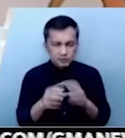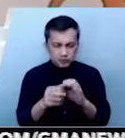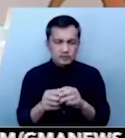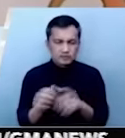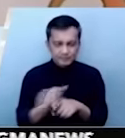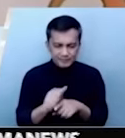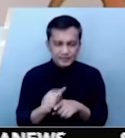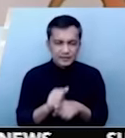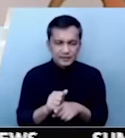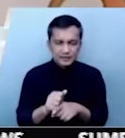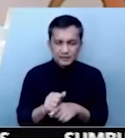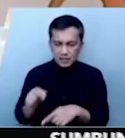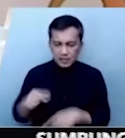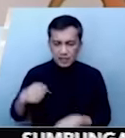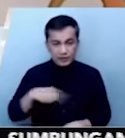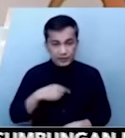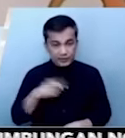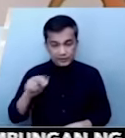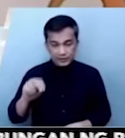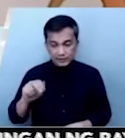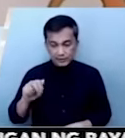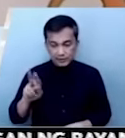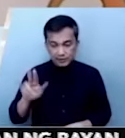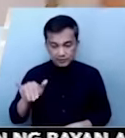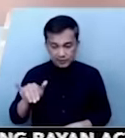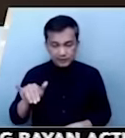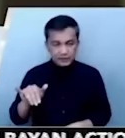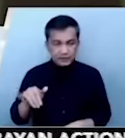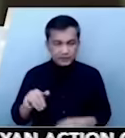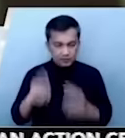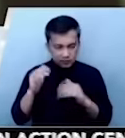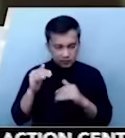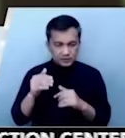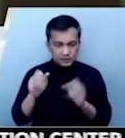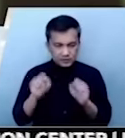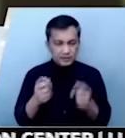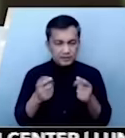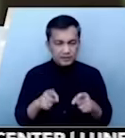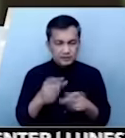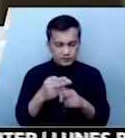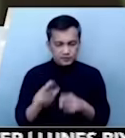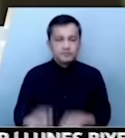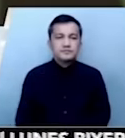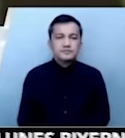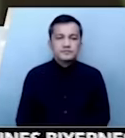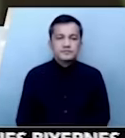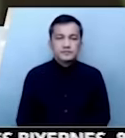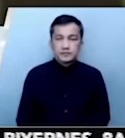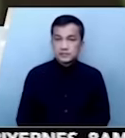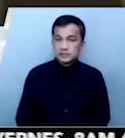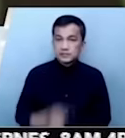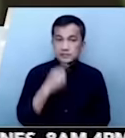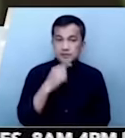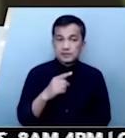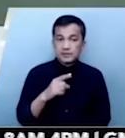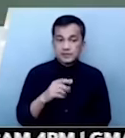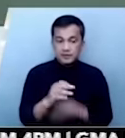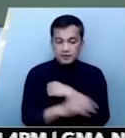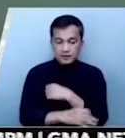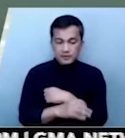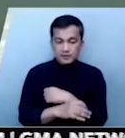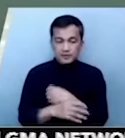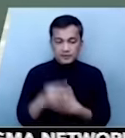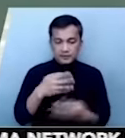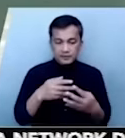our navies. We hope that can happen soon. Ayon naman kay Foreign Affairs Secretary Enrique Manalo, hindi lang